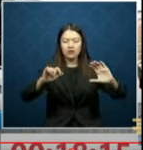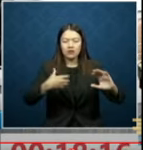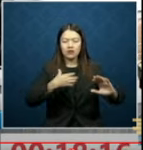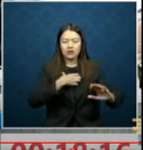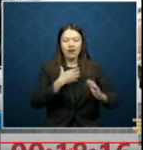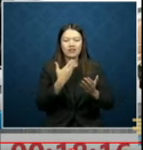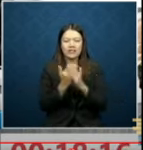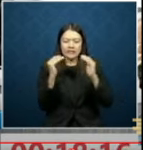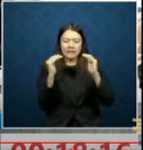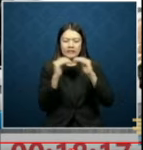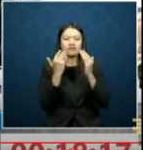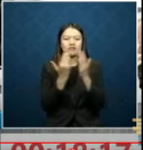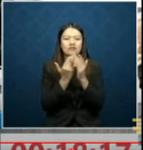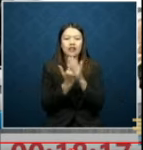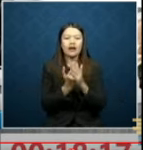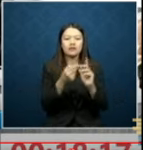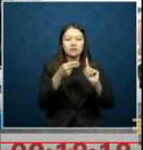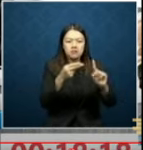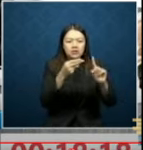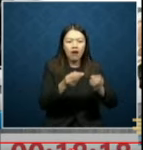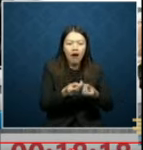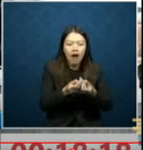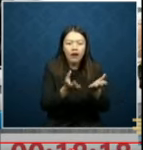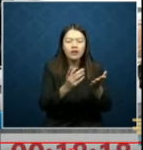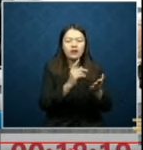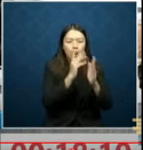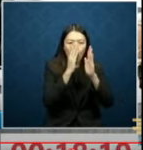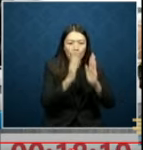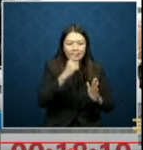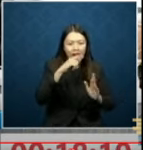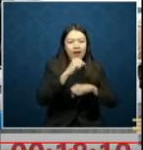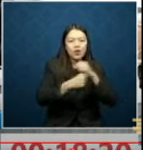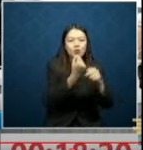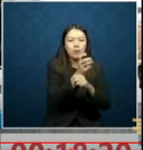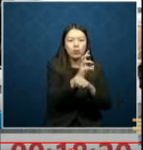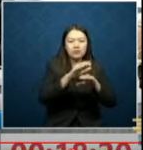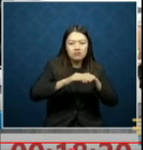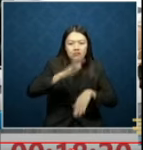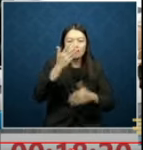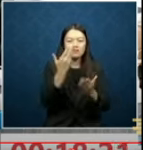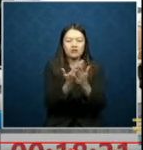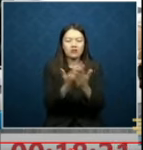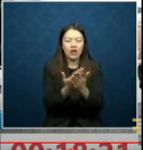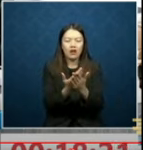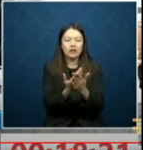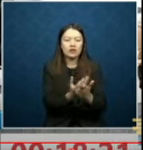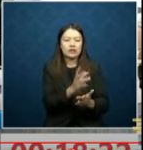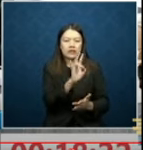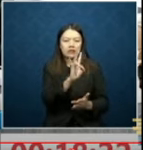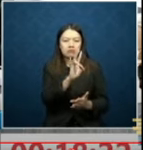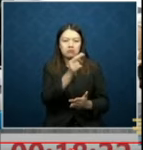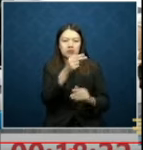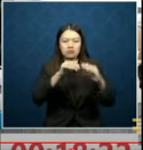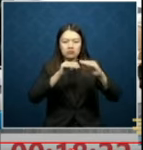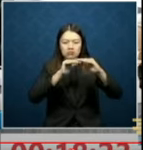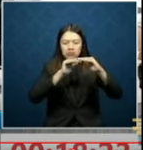มอบสิทธิ์การใช้จ่าย 10,000 บาทให้กับคนไทยที่มีอายุ16ปีขึ้นไปที่มีรายได้ไม่ถึง 70,000 บาทต่อเดือนและมีเงินฝ